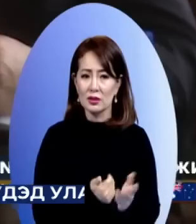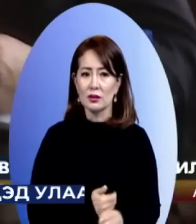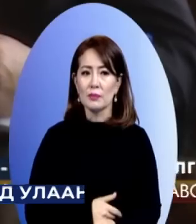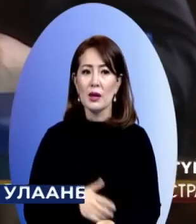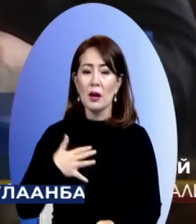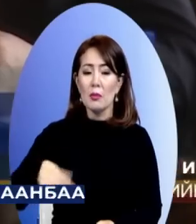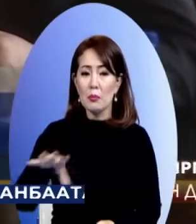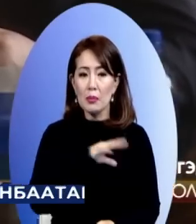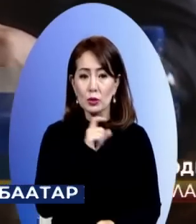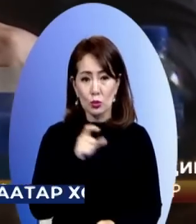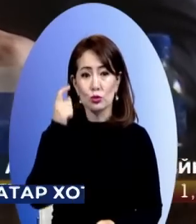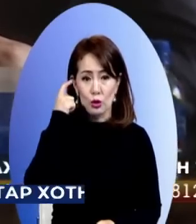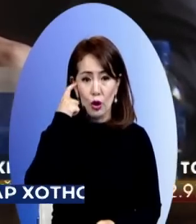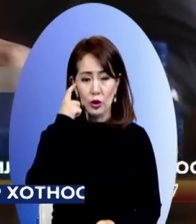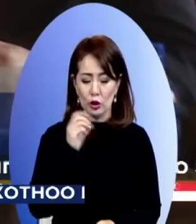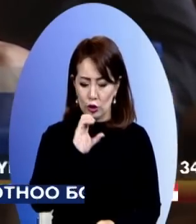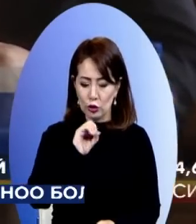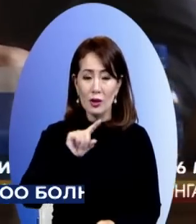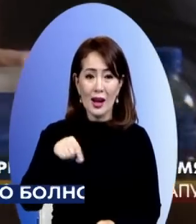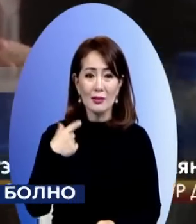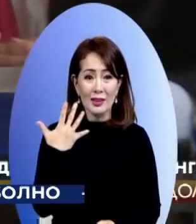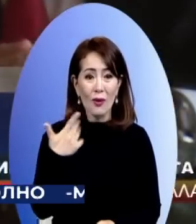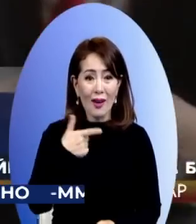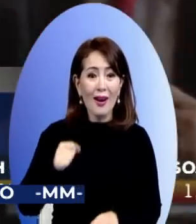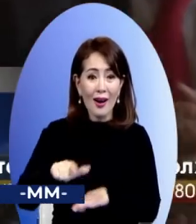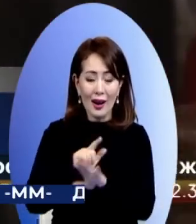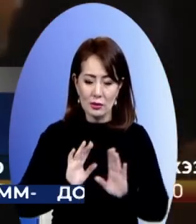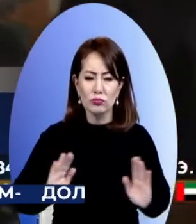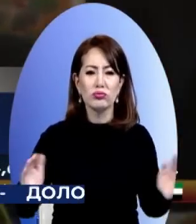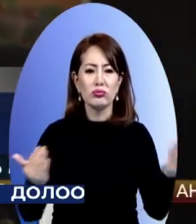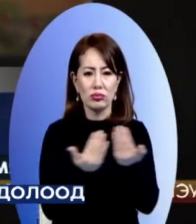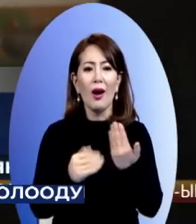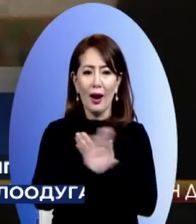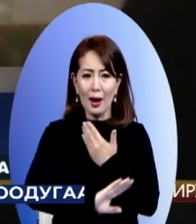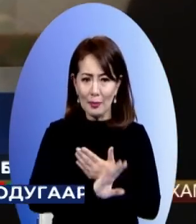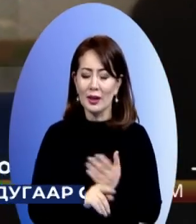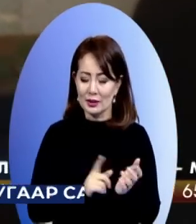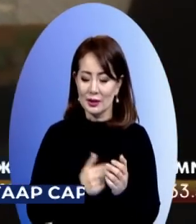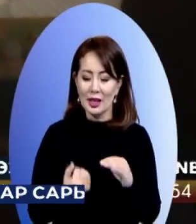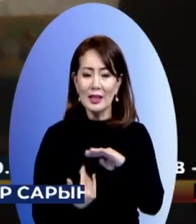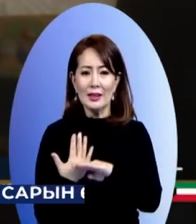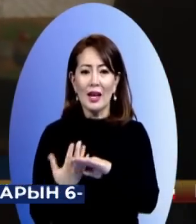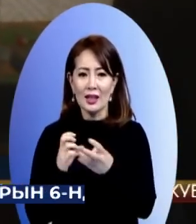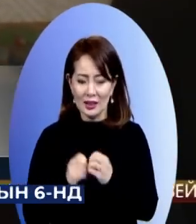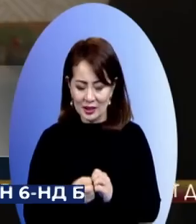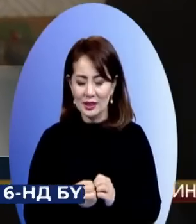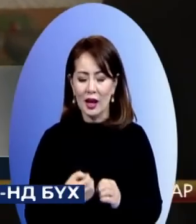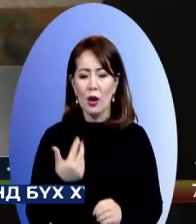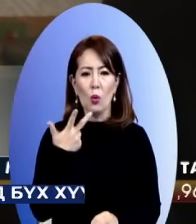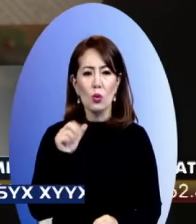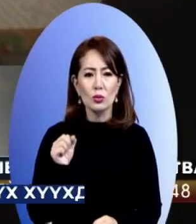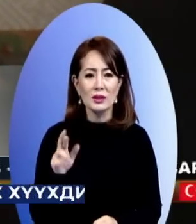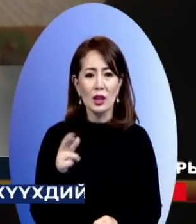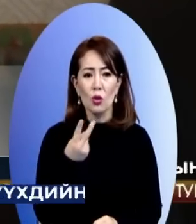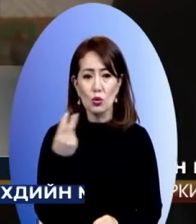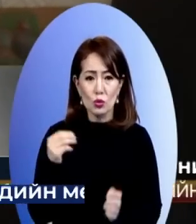байна. 0.5 га газрыг л бид нар хамгаалтанд авъя л гэж байна шүү. Тарай ногоого тарай 300 200 мянган хүнийхээ хоол ундыг бэлтгэе. Бус